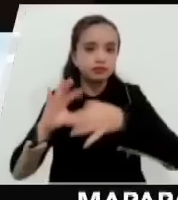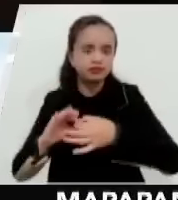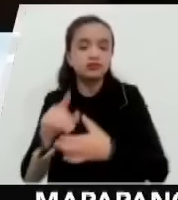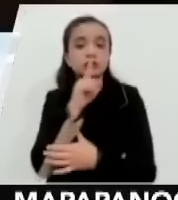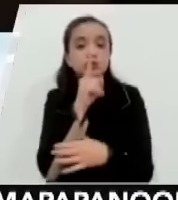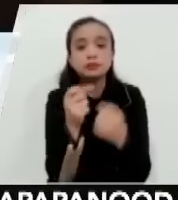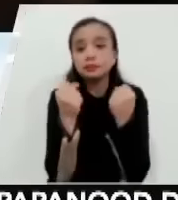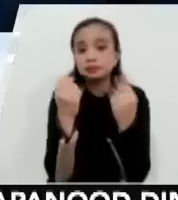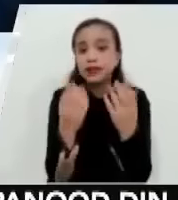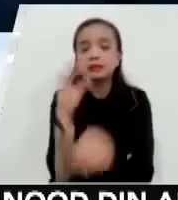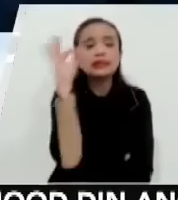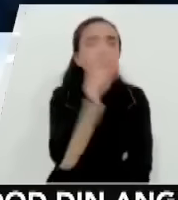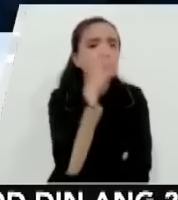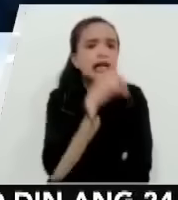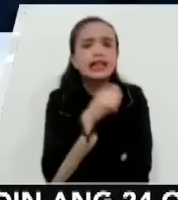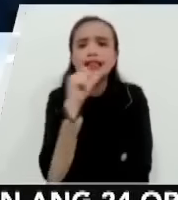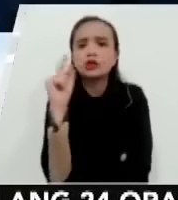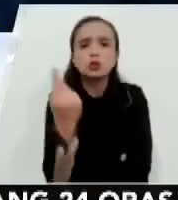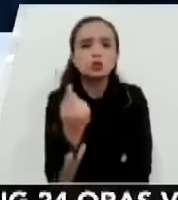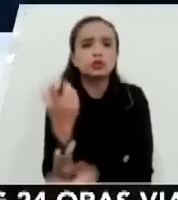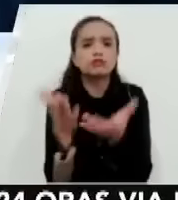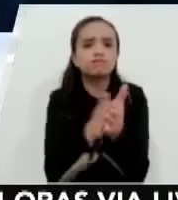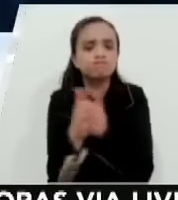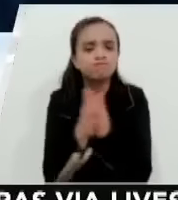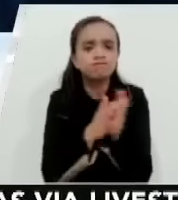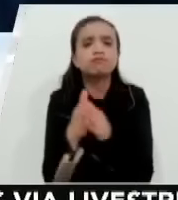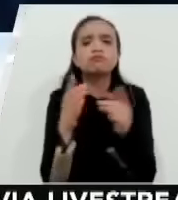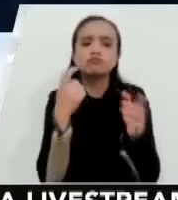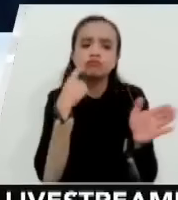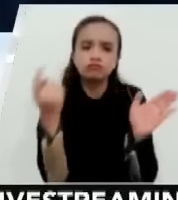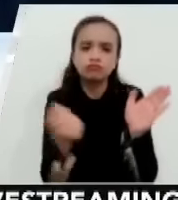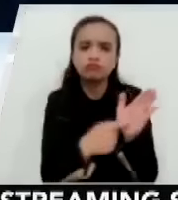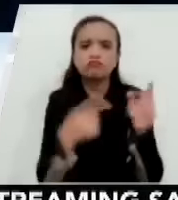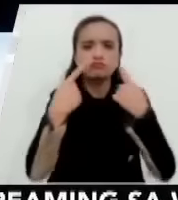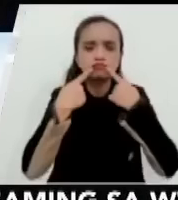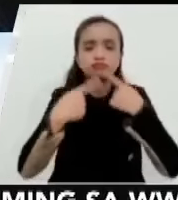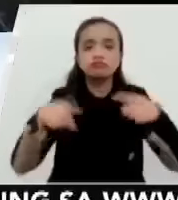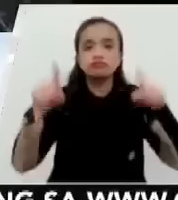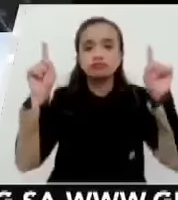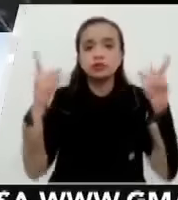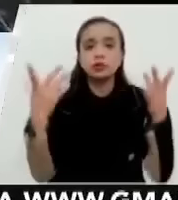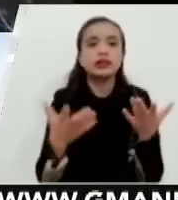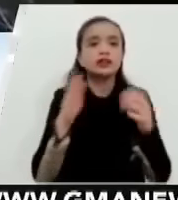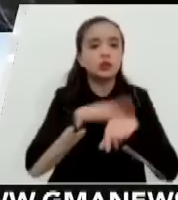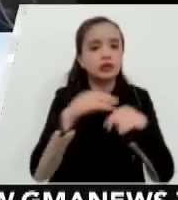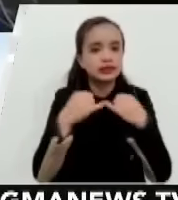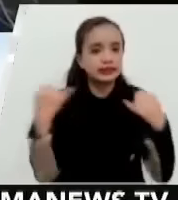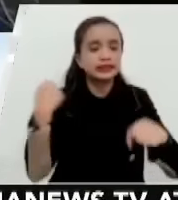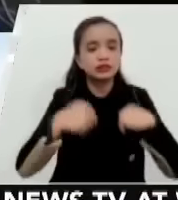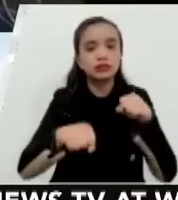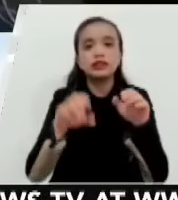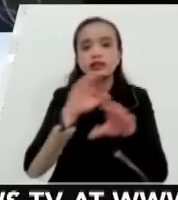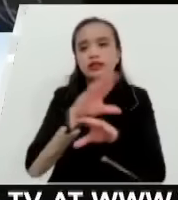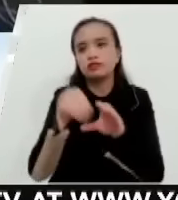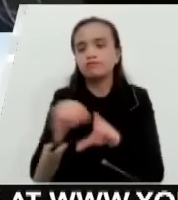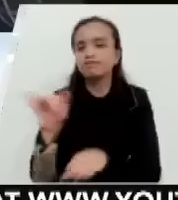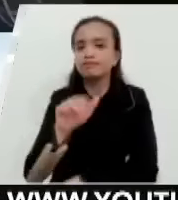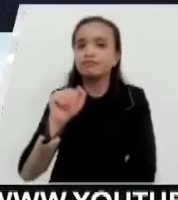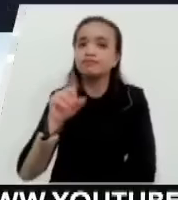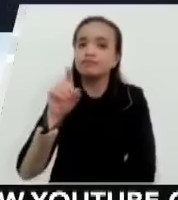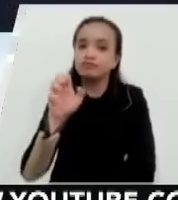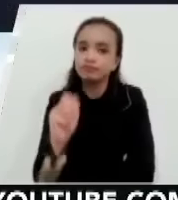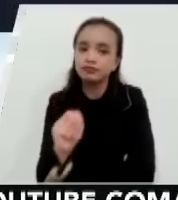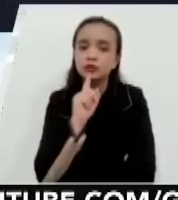ang hindi lang nahihilig, nakikilala at nagtatagumpay na rin sa esports. Gaya ni Alden Richards, certified gamer